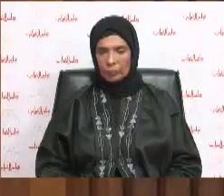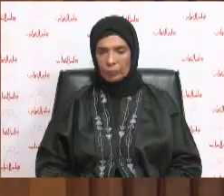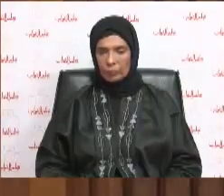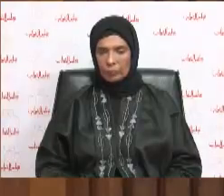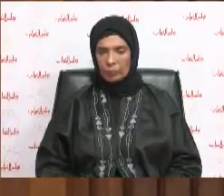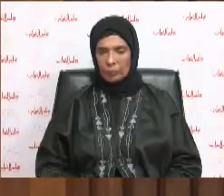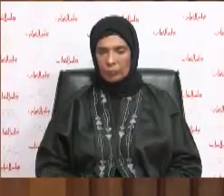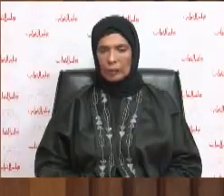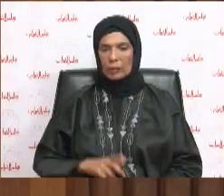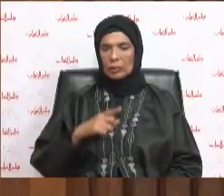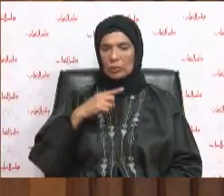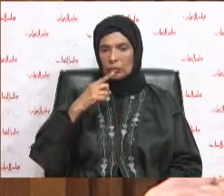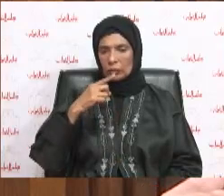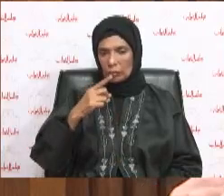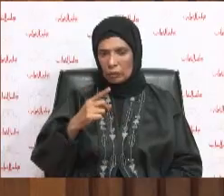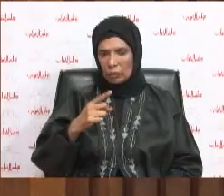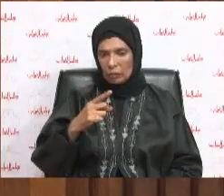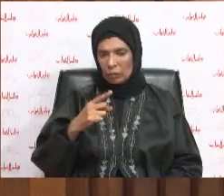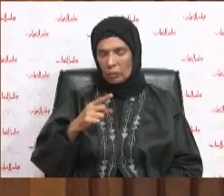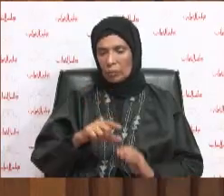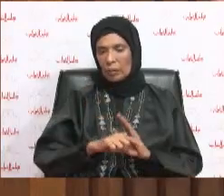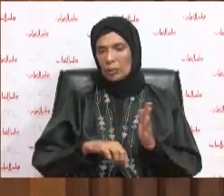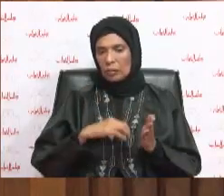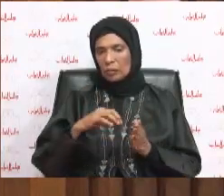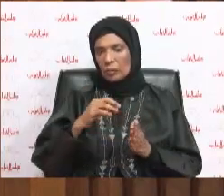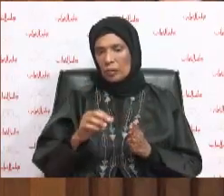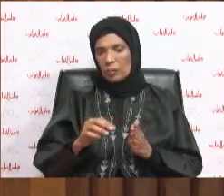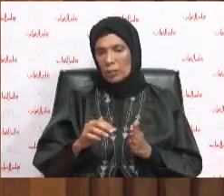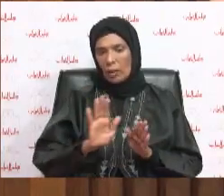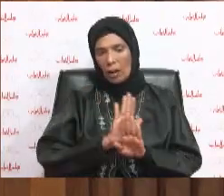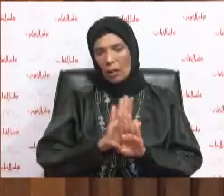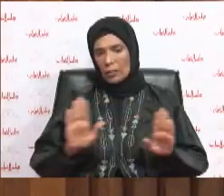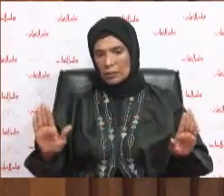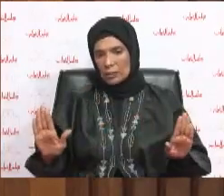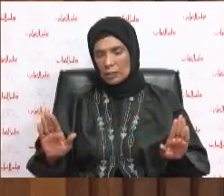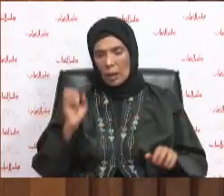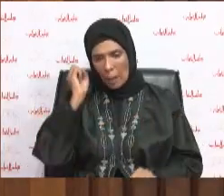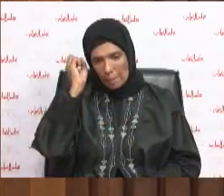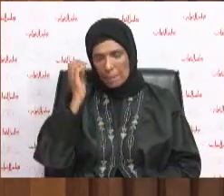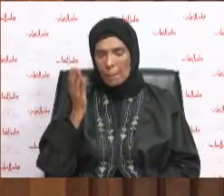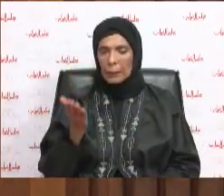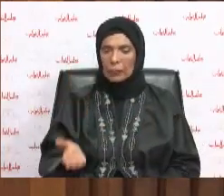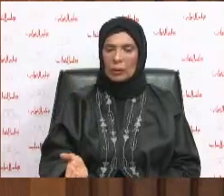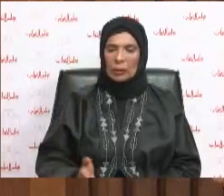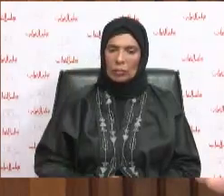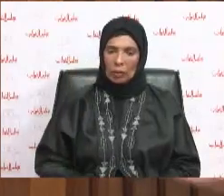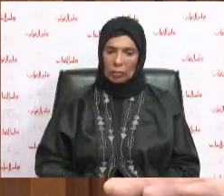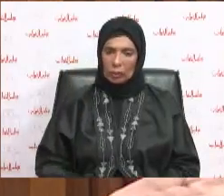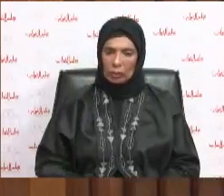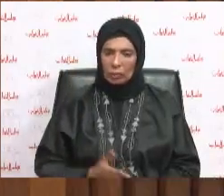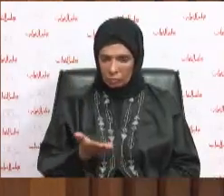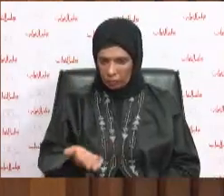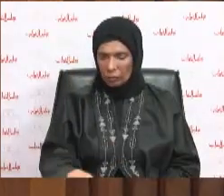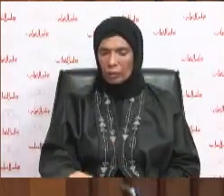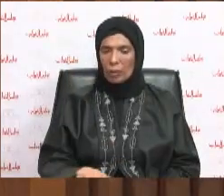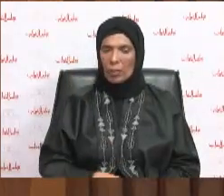جماعة تكلموا عن موضوع اللغة، يعني إحنا قاعدين نكرر ونعيد في موضوع اللغة. عندكم مقترحات، يعني ما أدري إخواني سعادة النواب، عندكم مقترحات